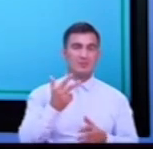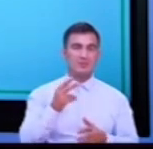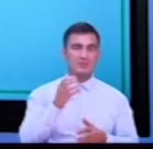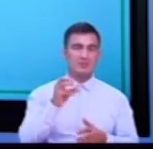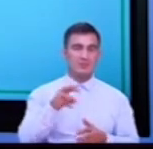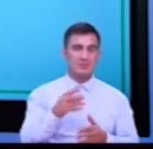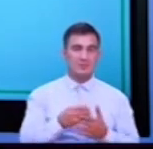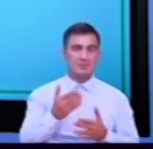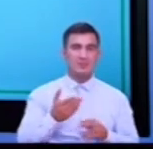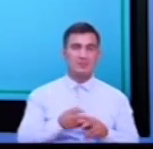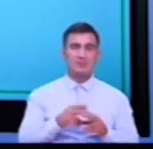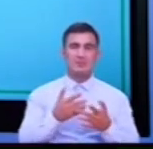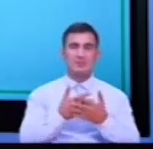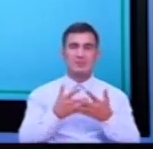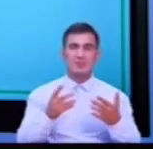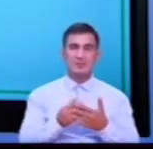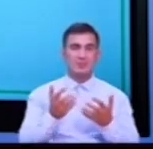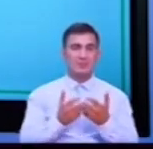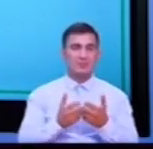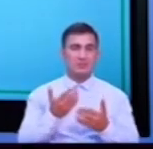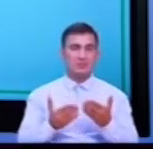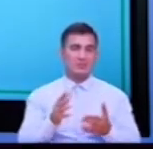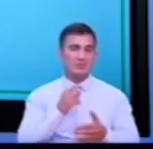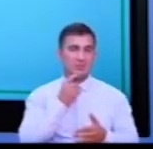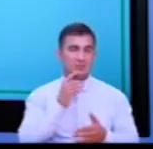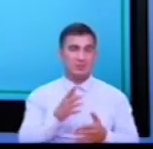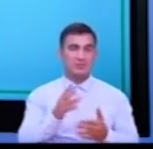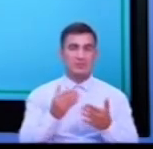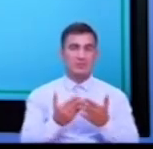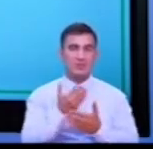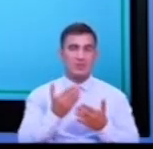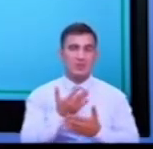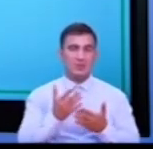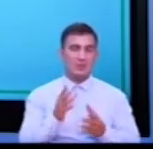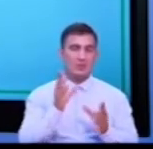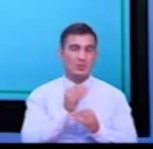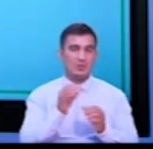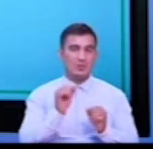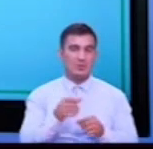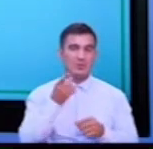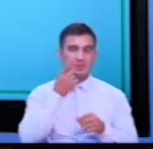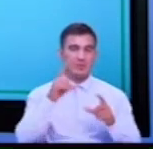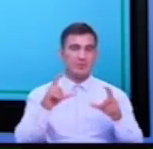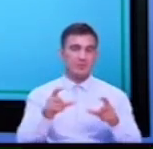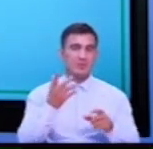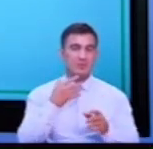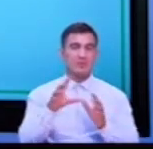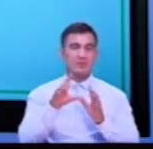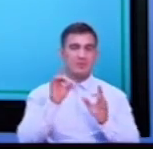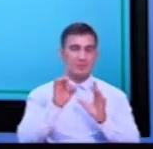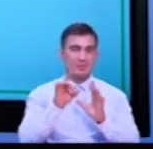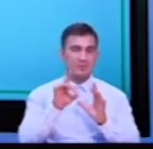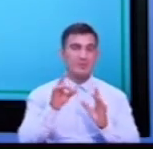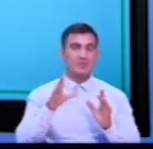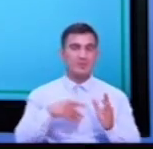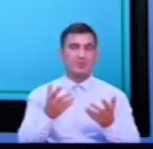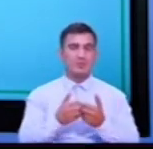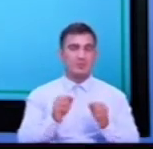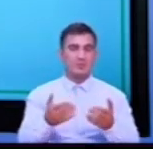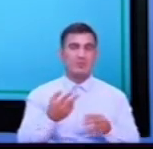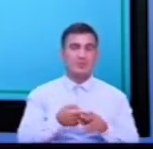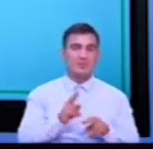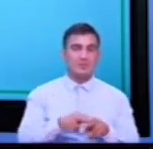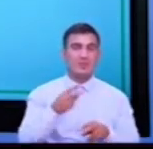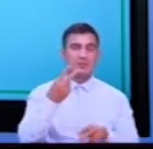3 desimetrimiz 30 santimetr bo'ladi. Unga 3 santimetrni qo'shsak 33 santimetr ekan. DC